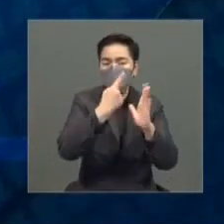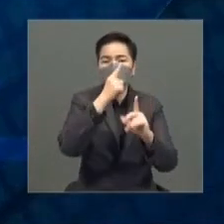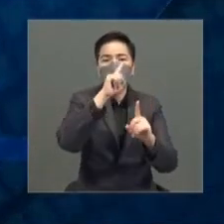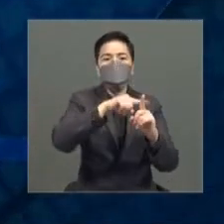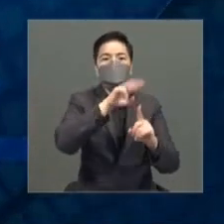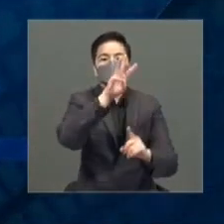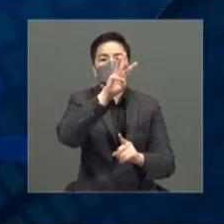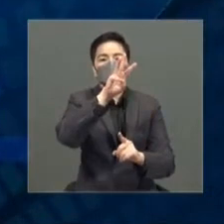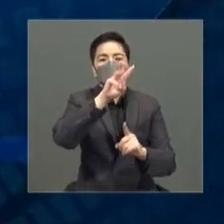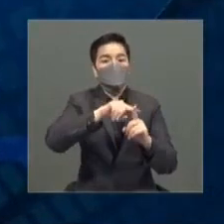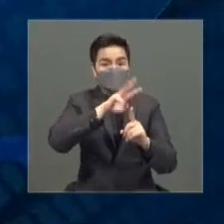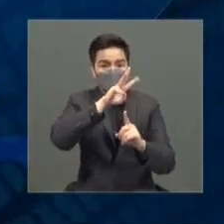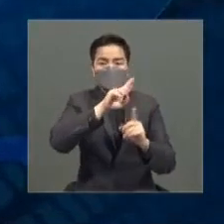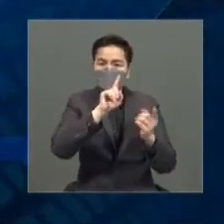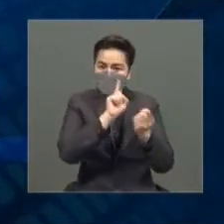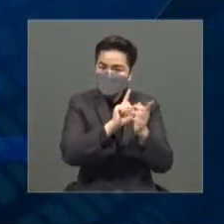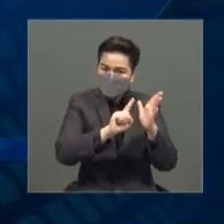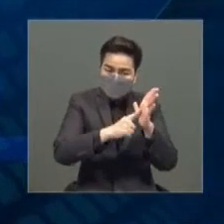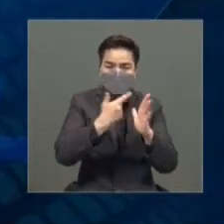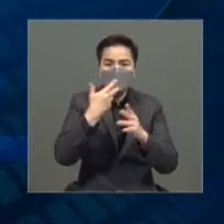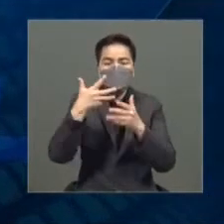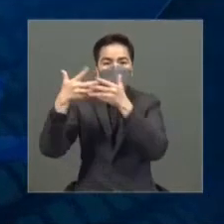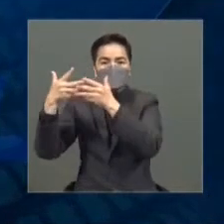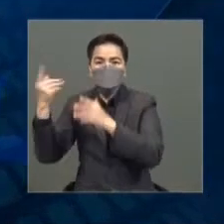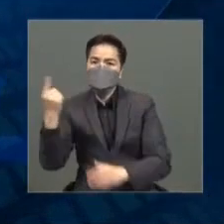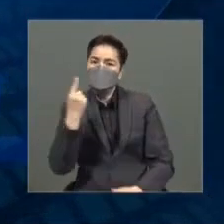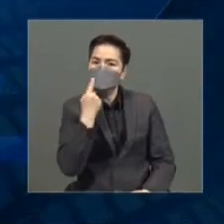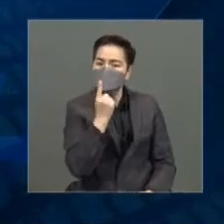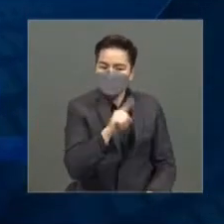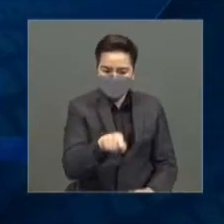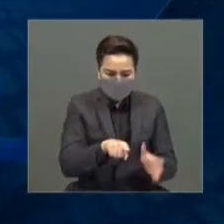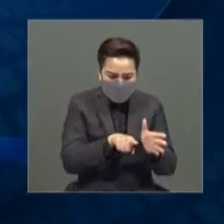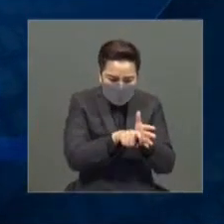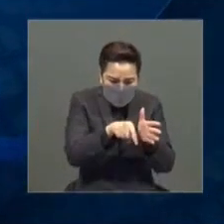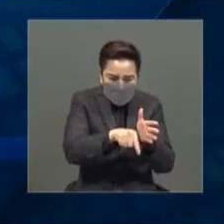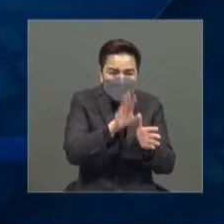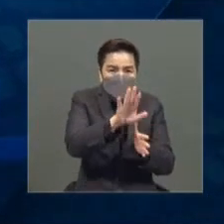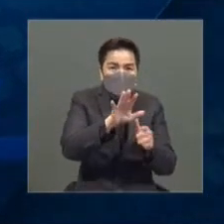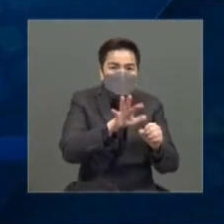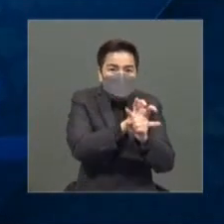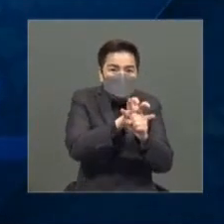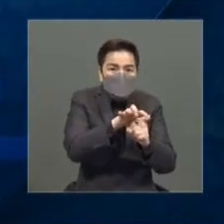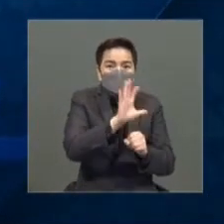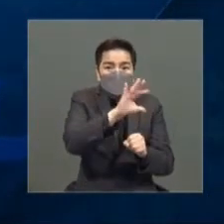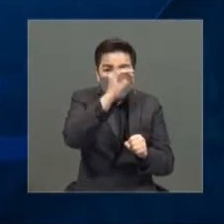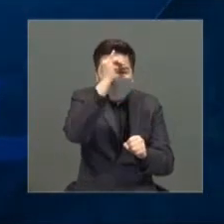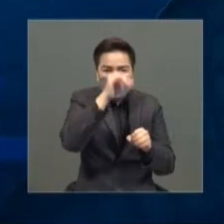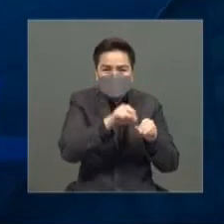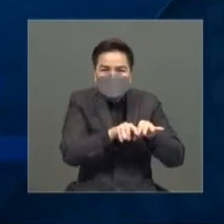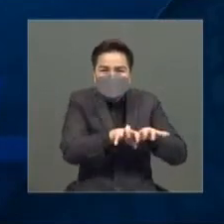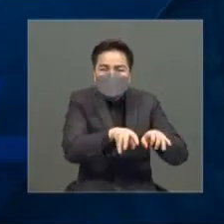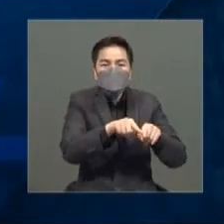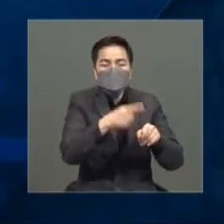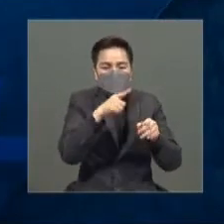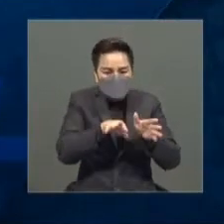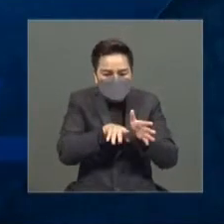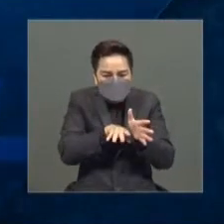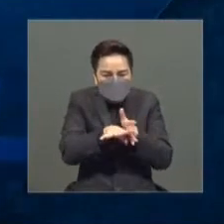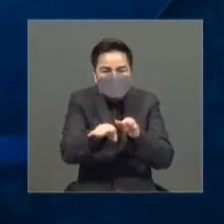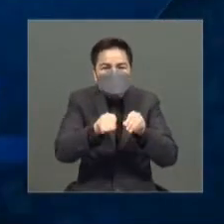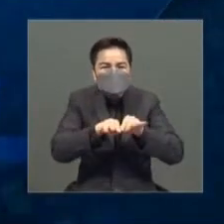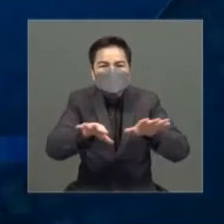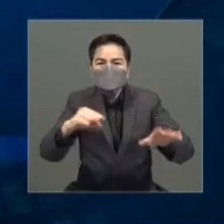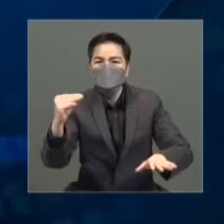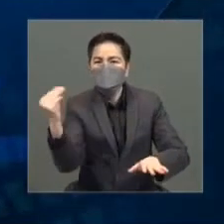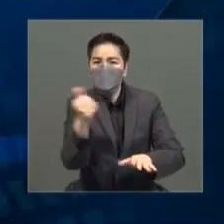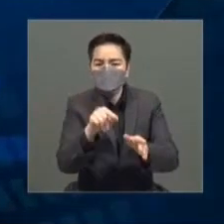มีผู้เชี่ยวชาญของอเมริกาเนี่ยนะคะรายงานว่าสายพันธุ์นี้เนี่ยมีความสามารถในการแพร่กระจายได้เ